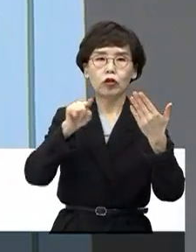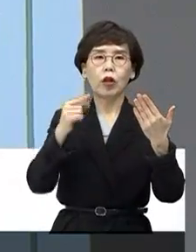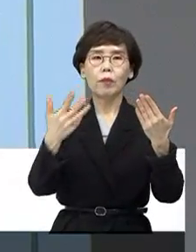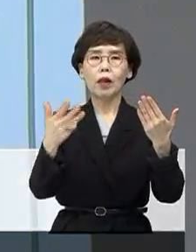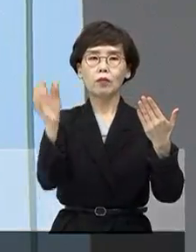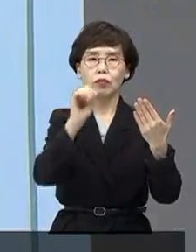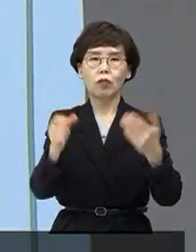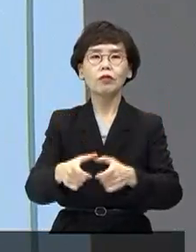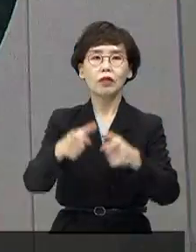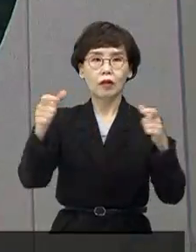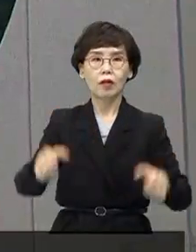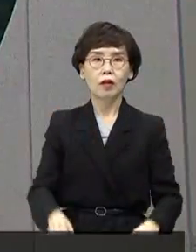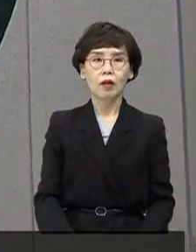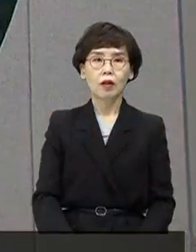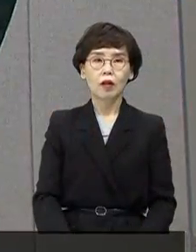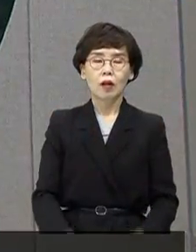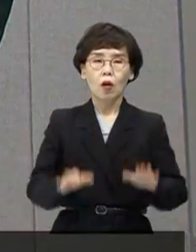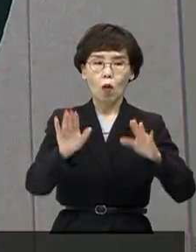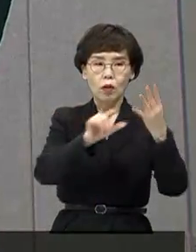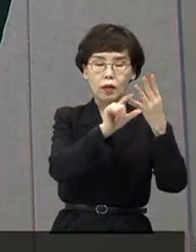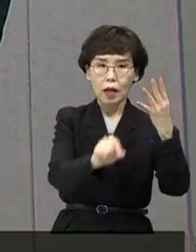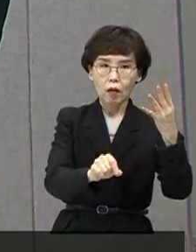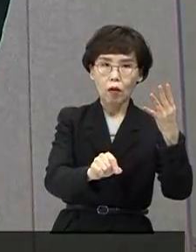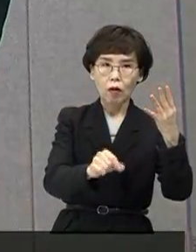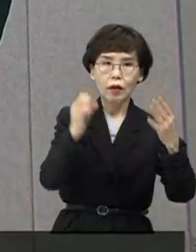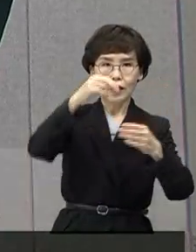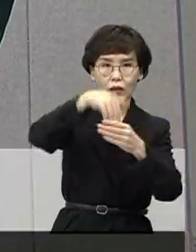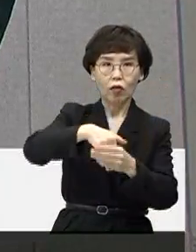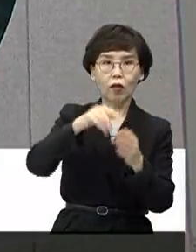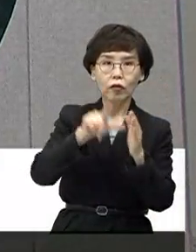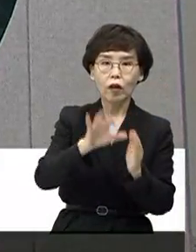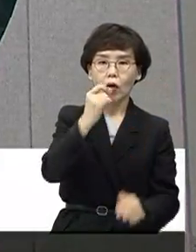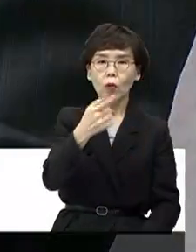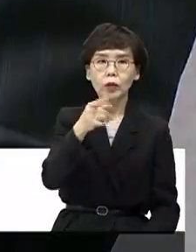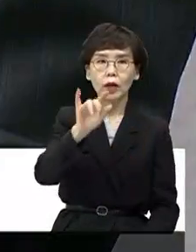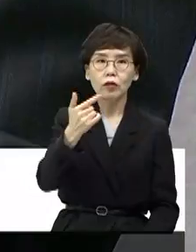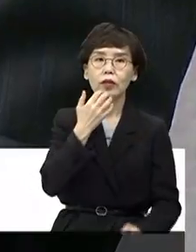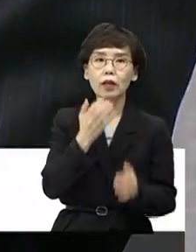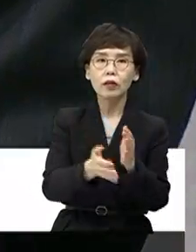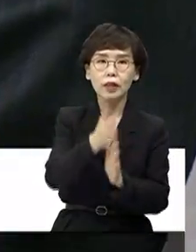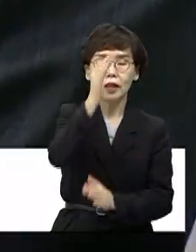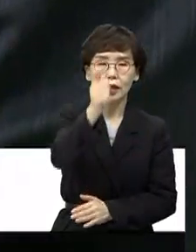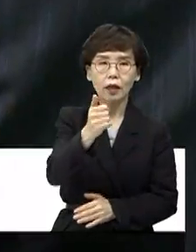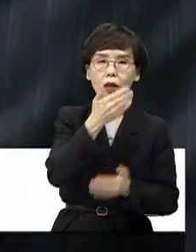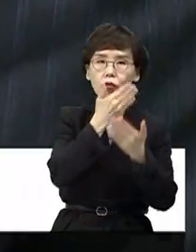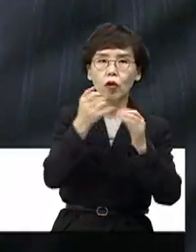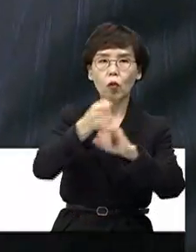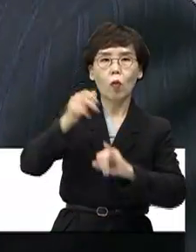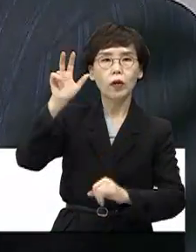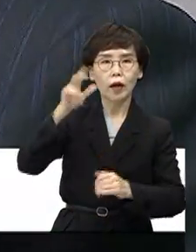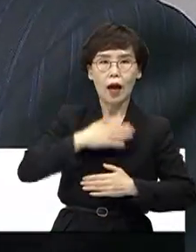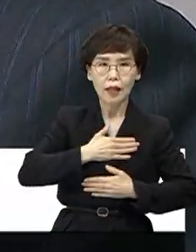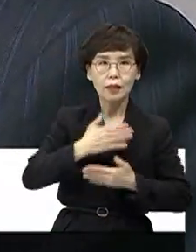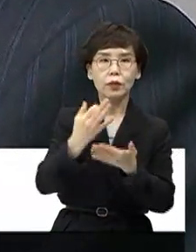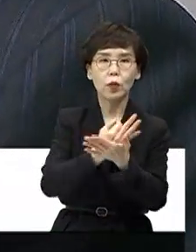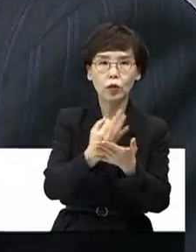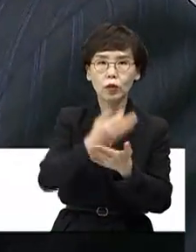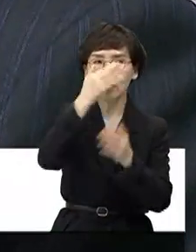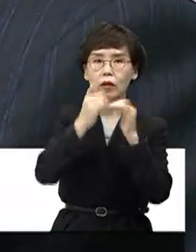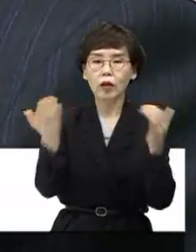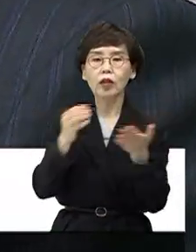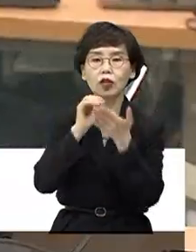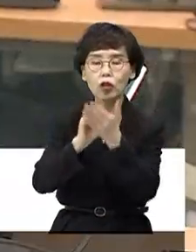9.8% 늘어난 액수입니다. 올 4월 보궐선거 당시 오세훈 시장의 주요 공약인 안심소득과 청년